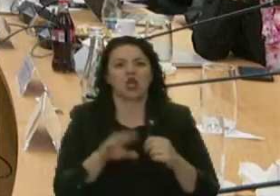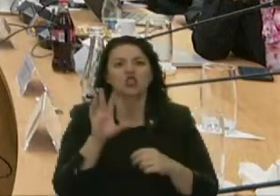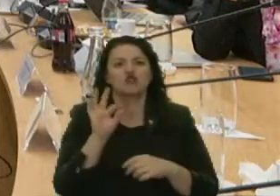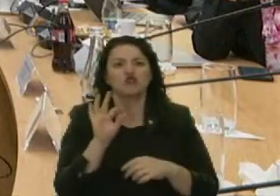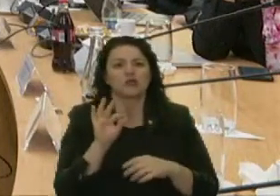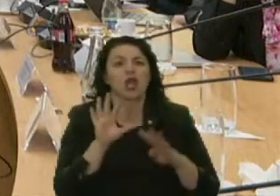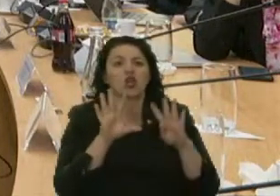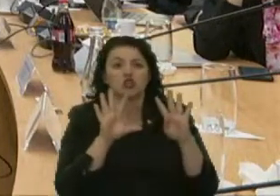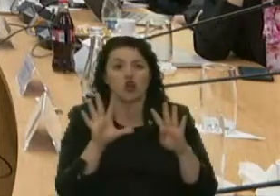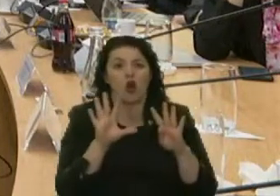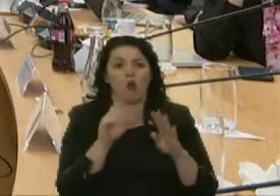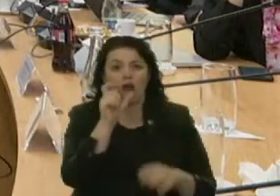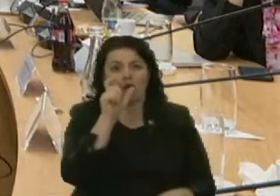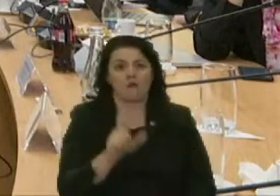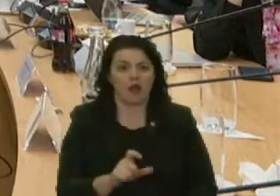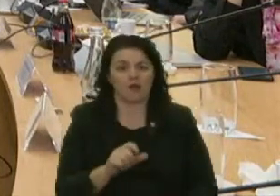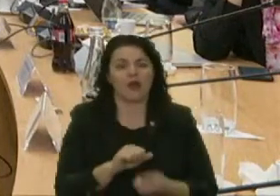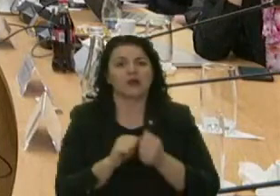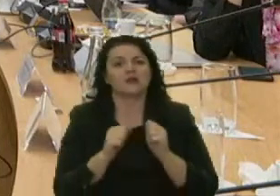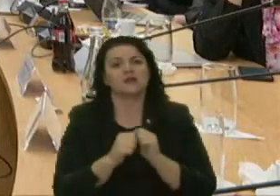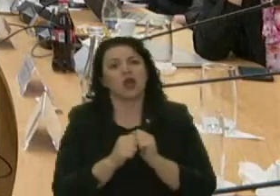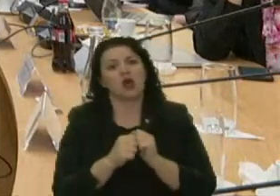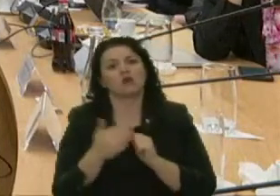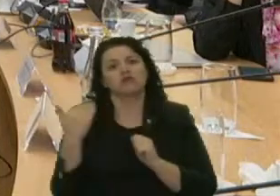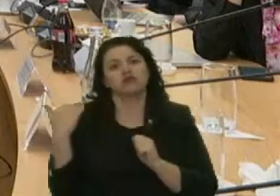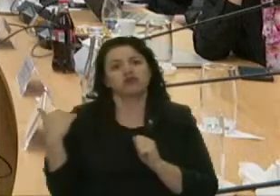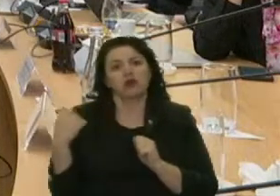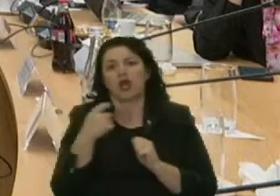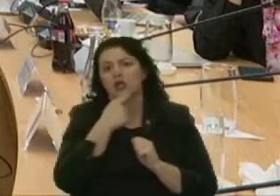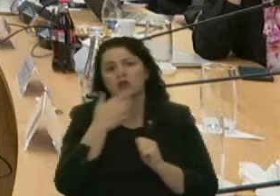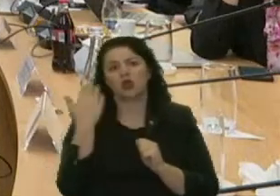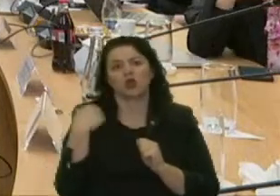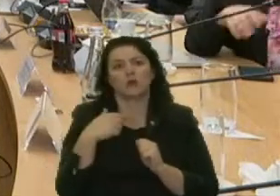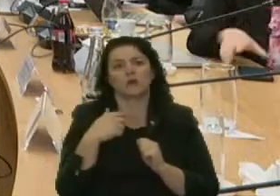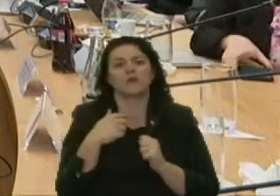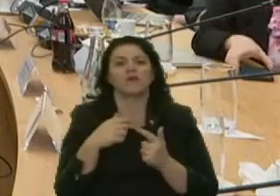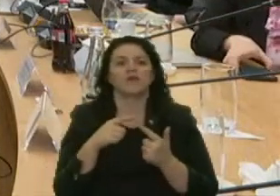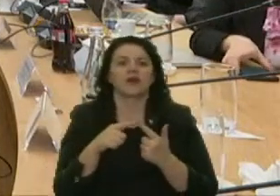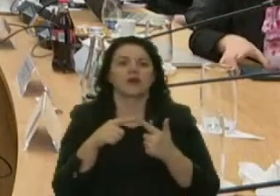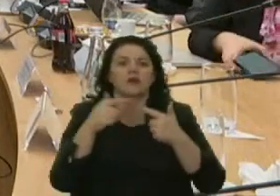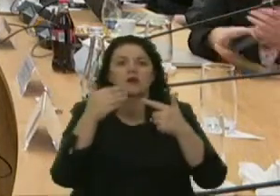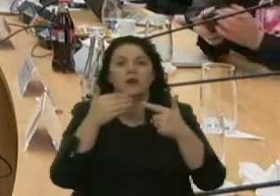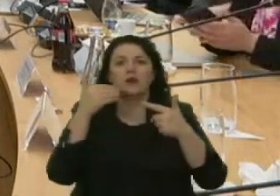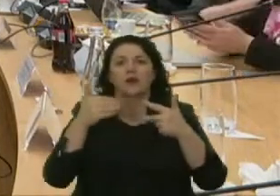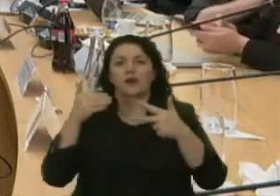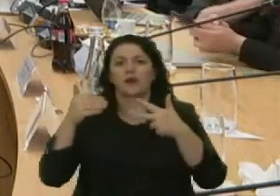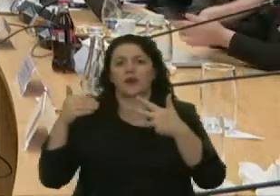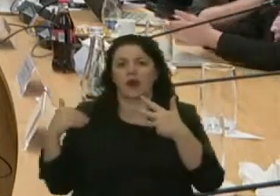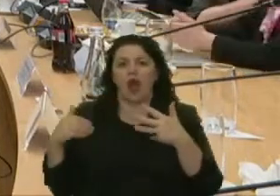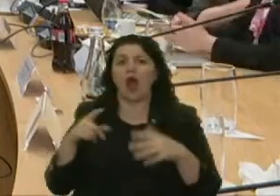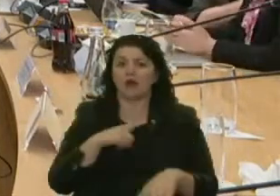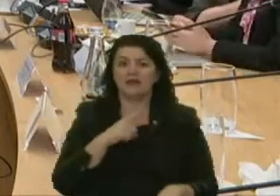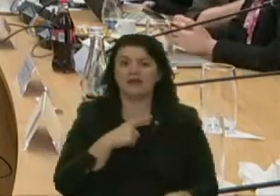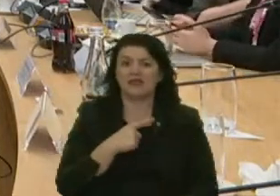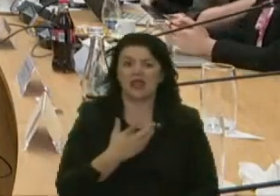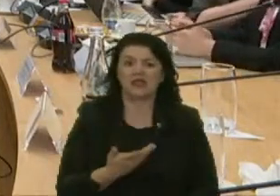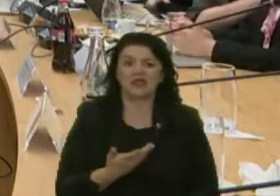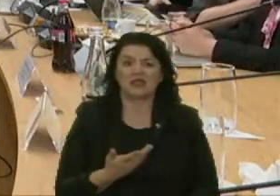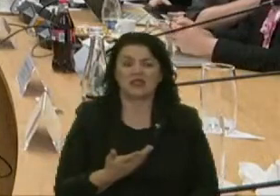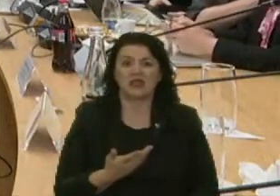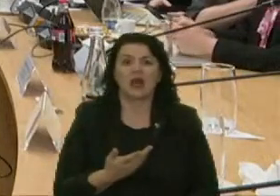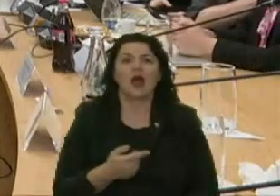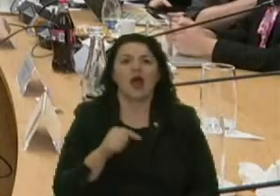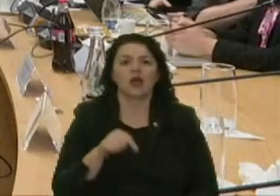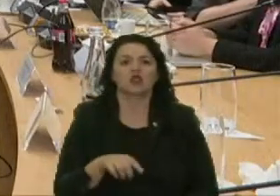operatori sau scrisoarea din 2022 mai puțin cunoscută sau cea din 2021 au existat de asemenea